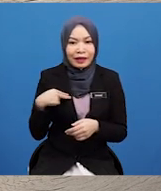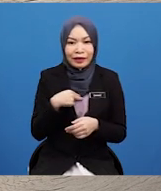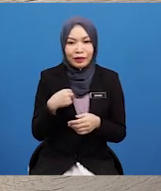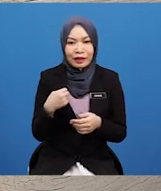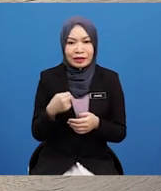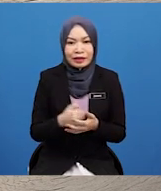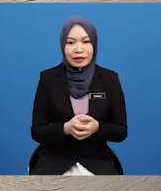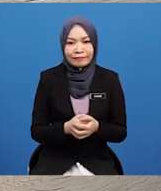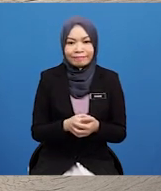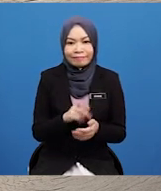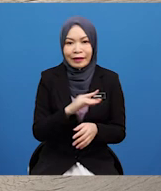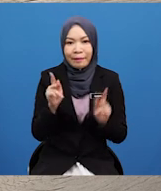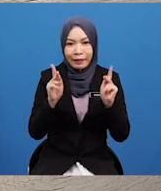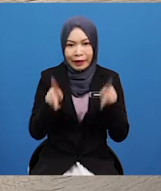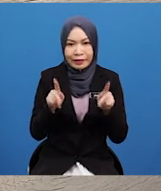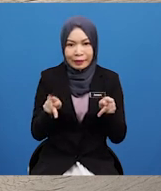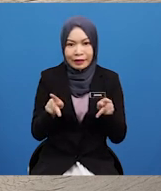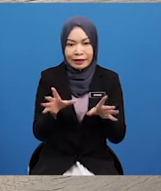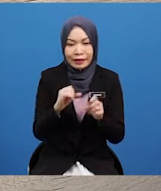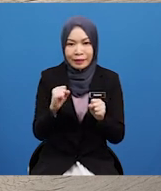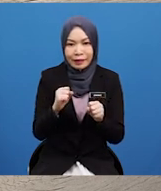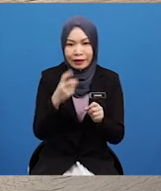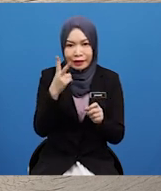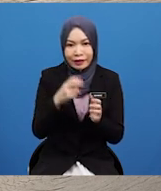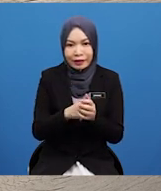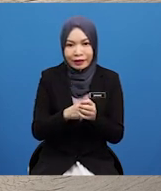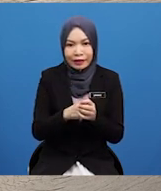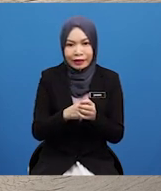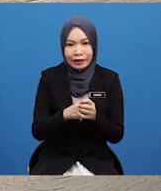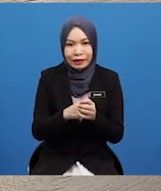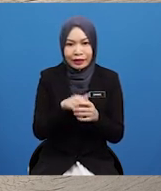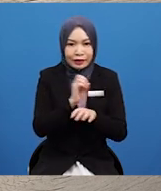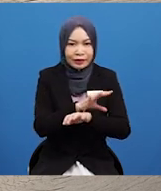kesihatan. Sila buat pilihan jawapan yang tepat sekarang.